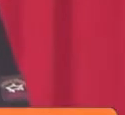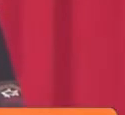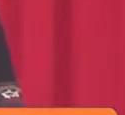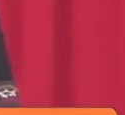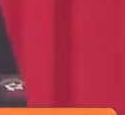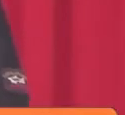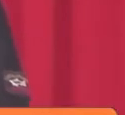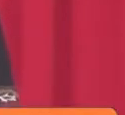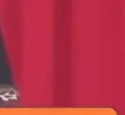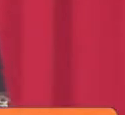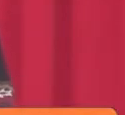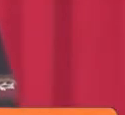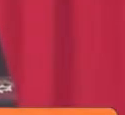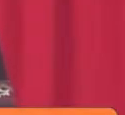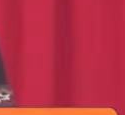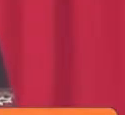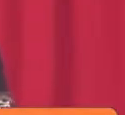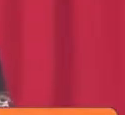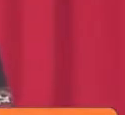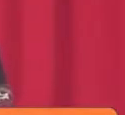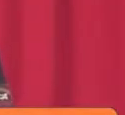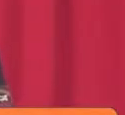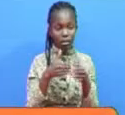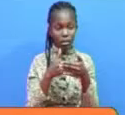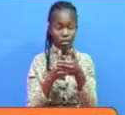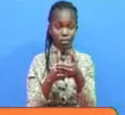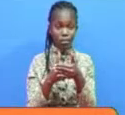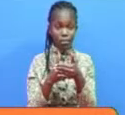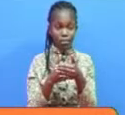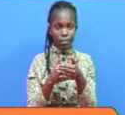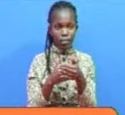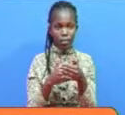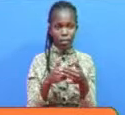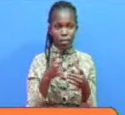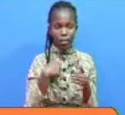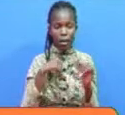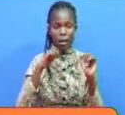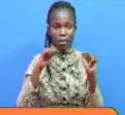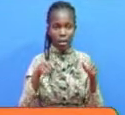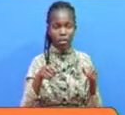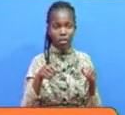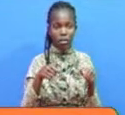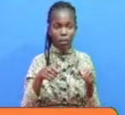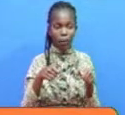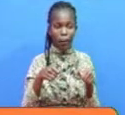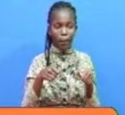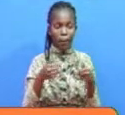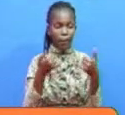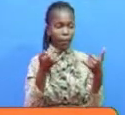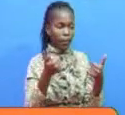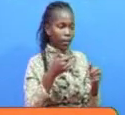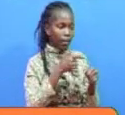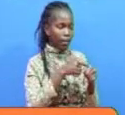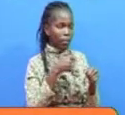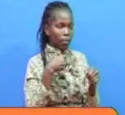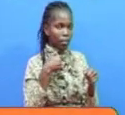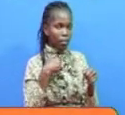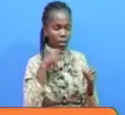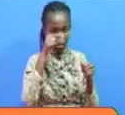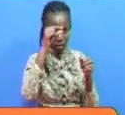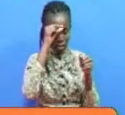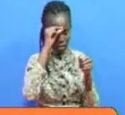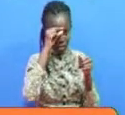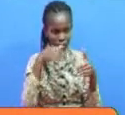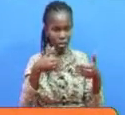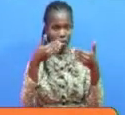Hiyo miaka tatu zinimekuwa kwa kiti, si nilikuwa na uwezo. Sasa wakati naenda kupatiana serikali na